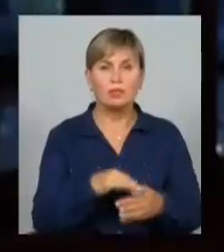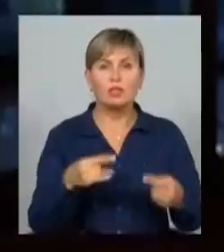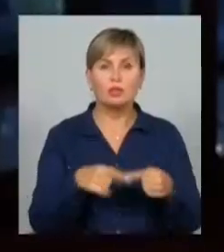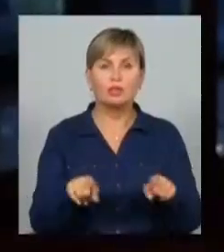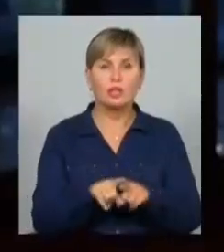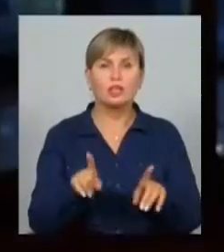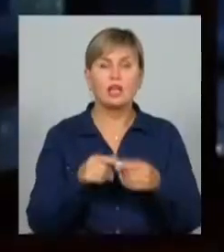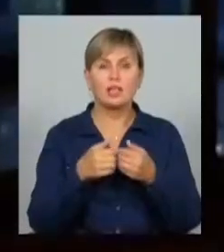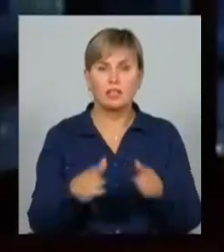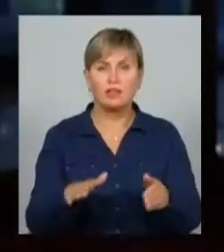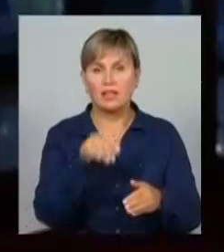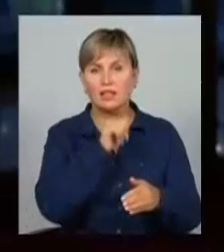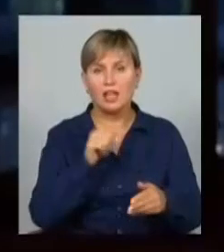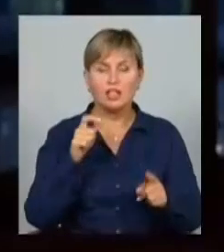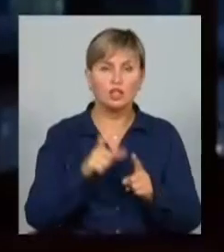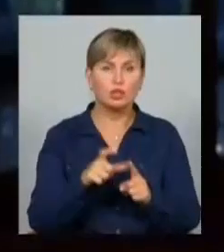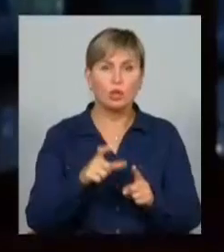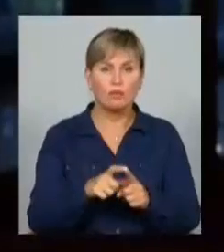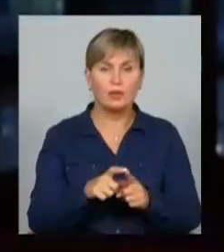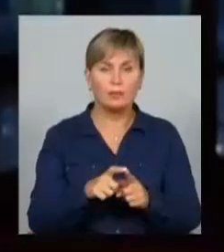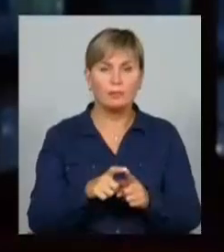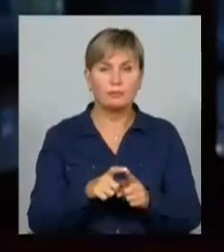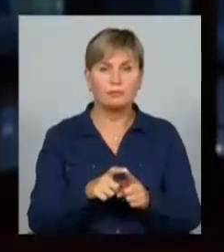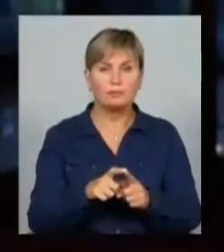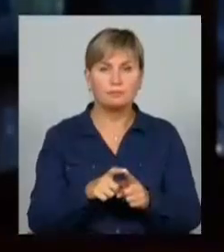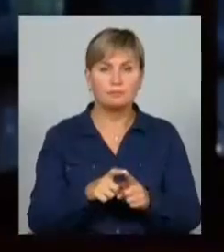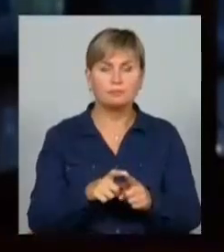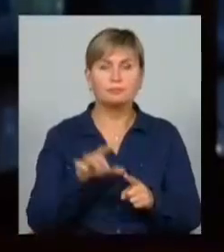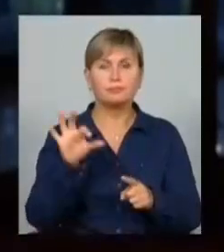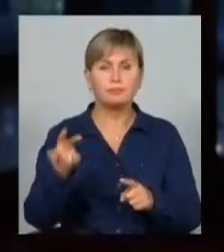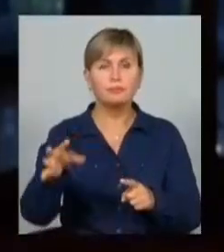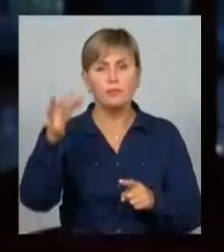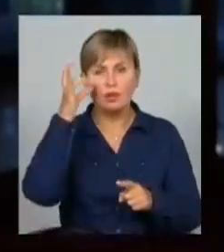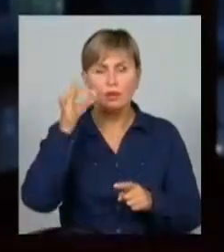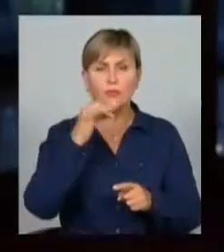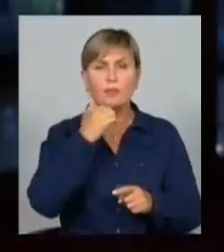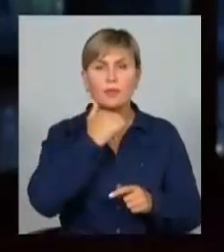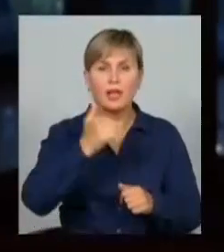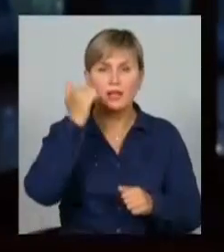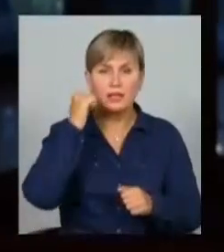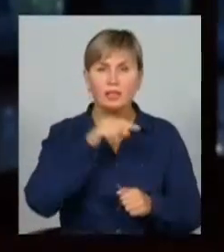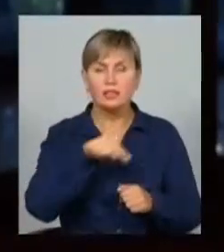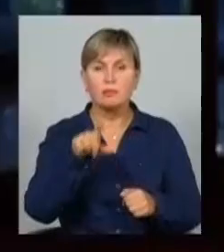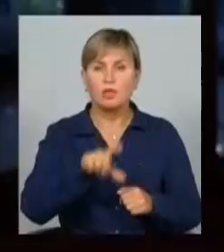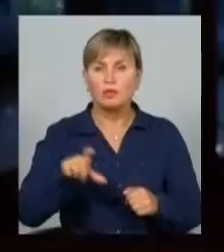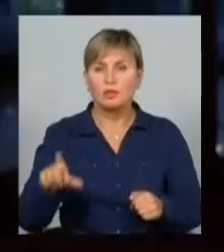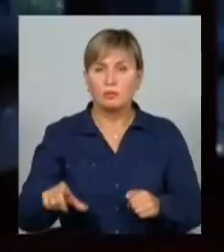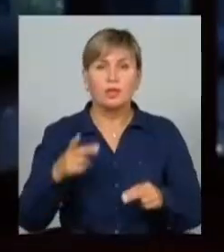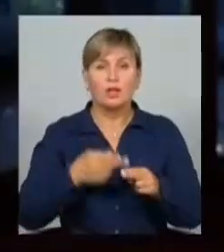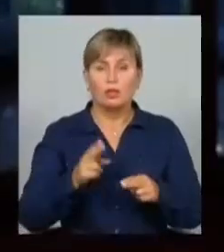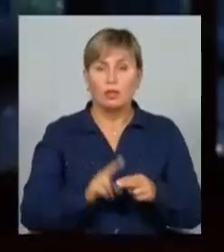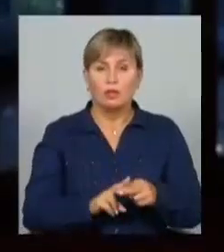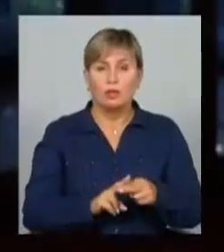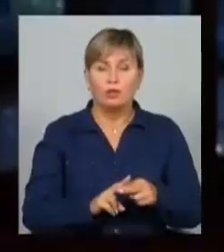он открывает тайны слова. Он помнит и благодарен тем людям,